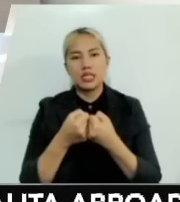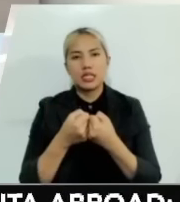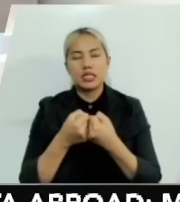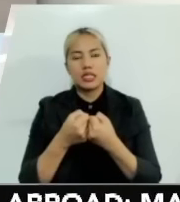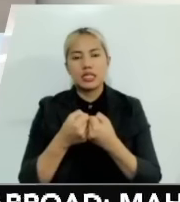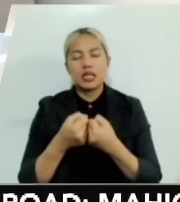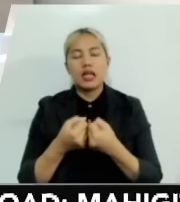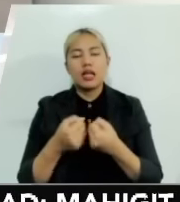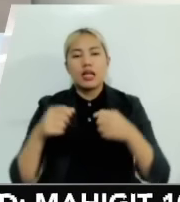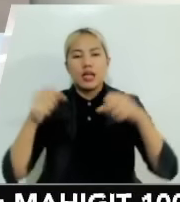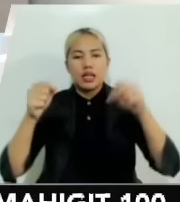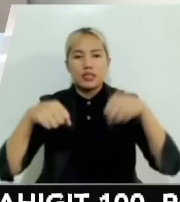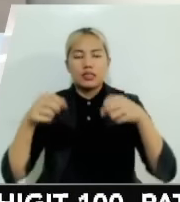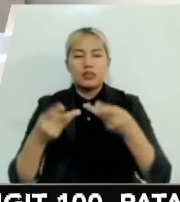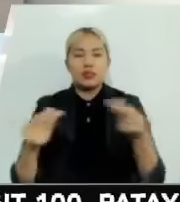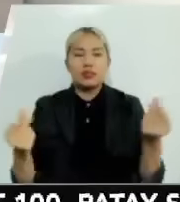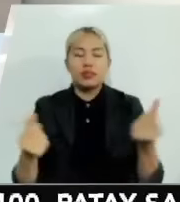nangyari.